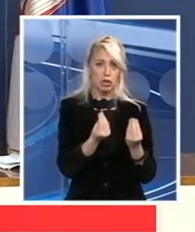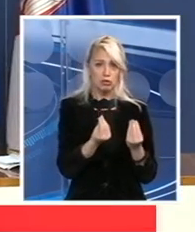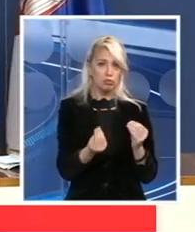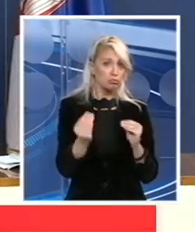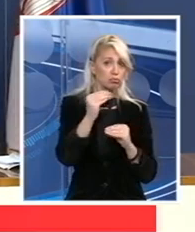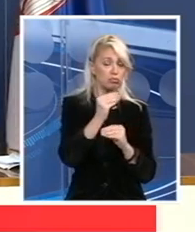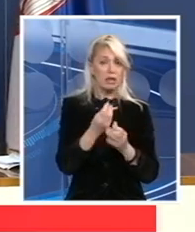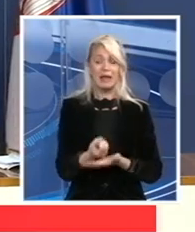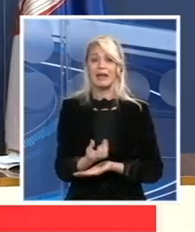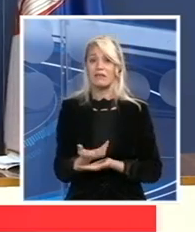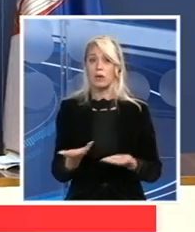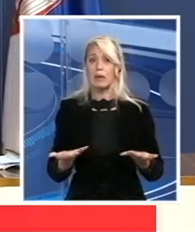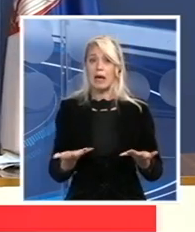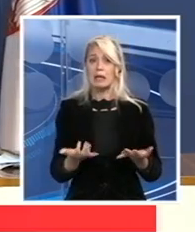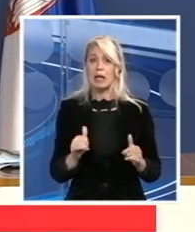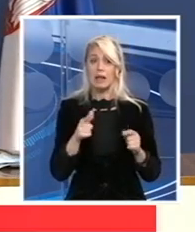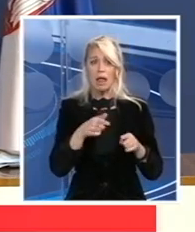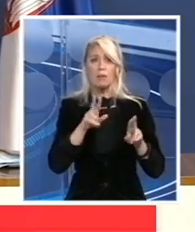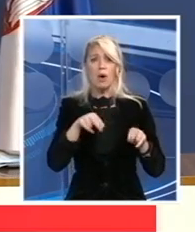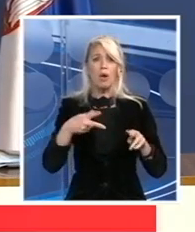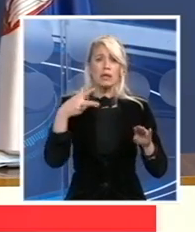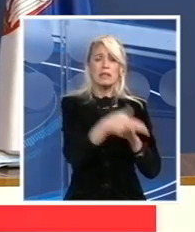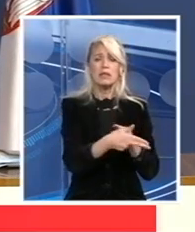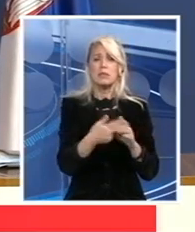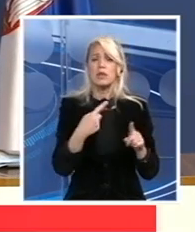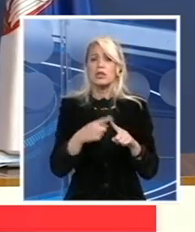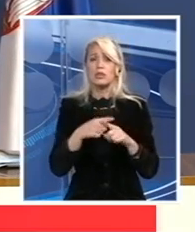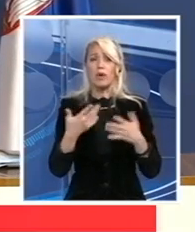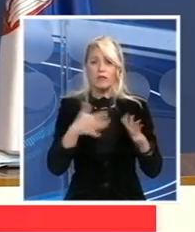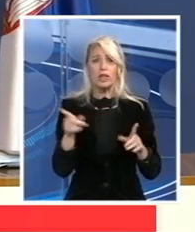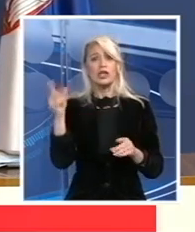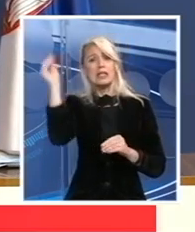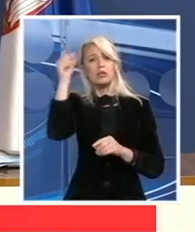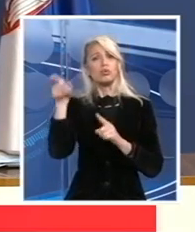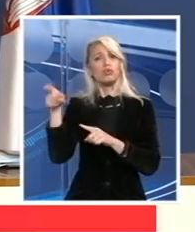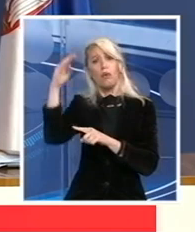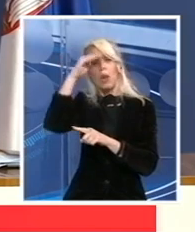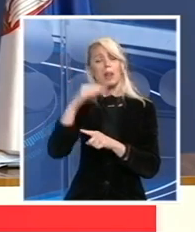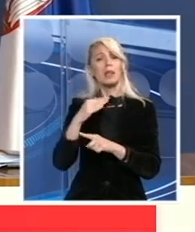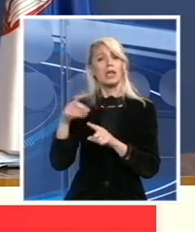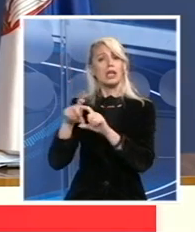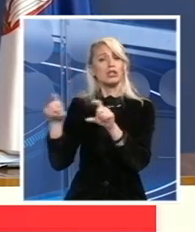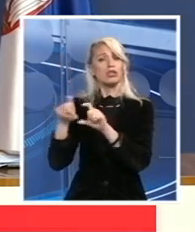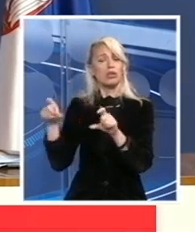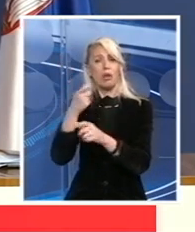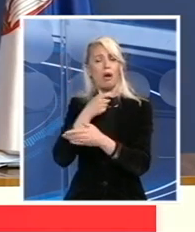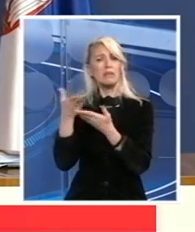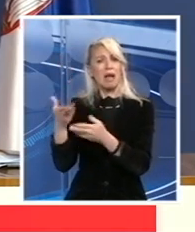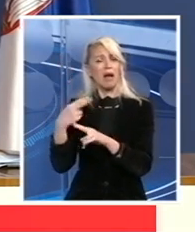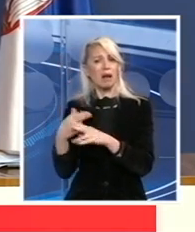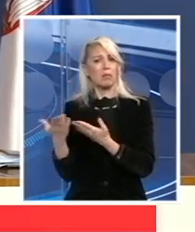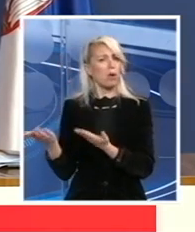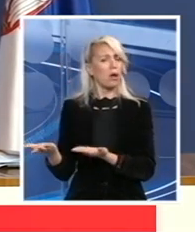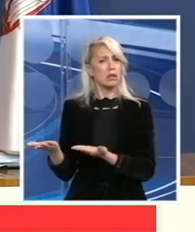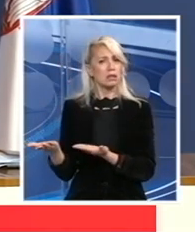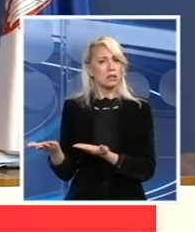Pogotovo, mislim, da li je to moglo nekako da se predupredi, s obzirom da smo imali ta iskustva i sa gerontološkim centrom u Nišu i